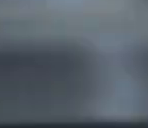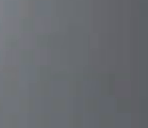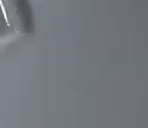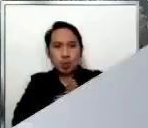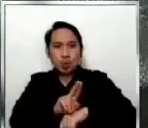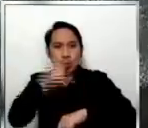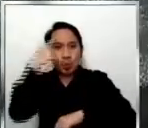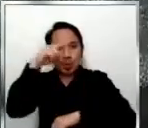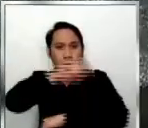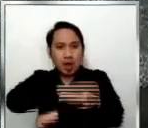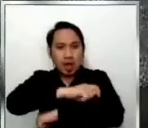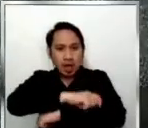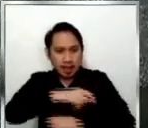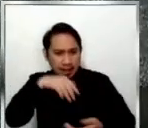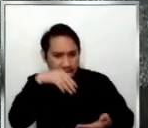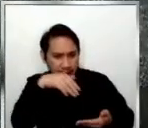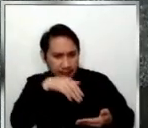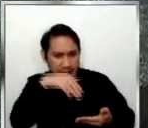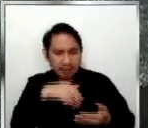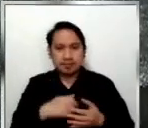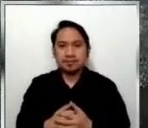Refran.